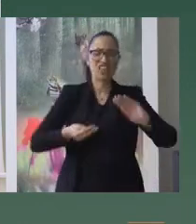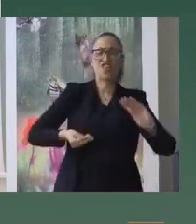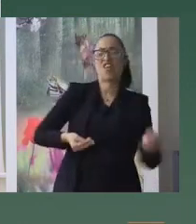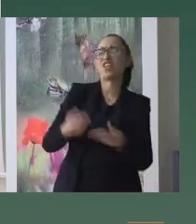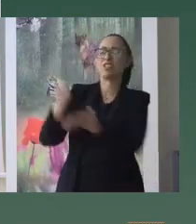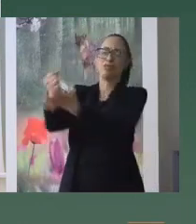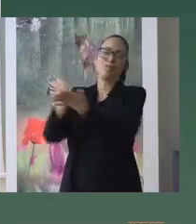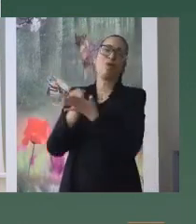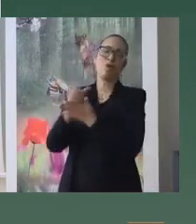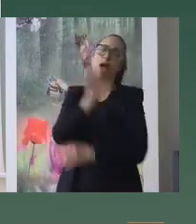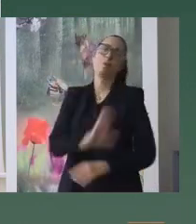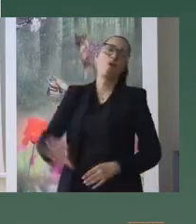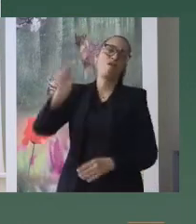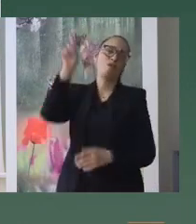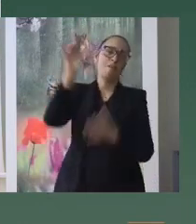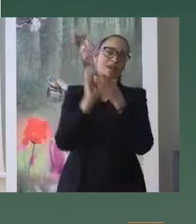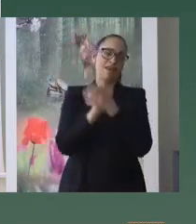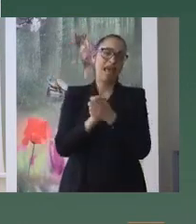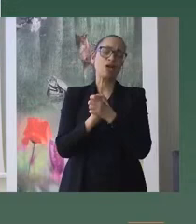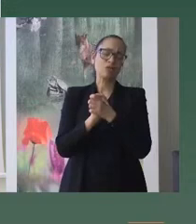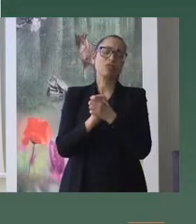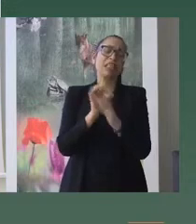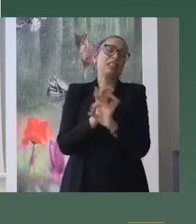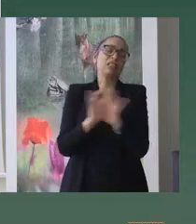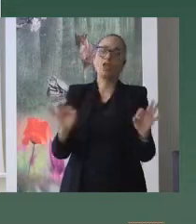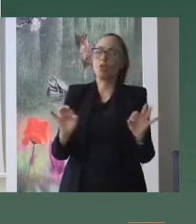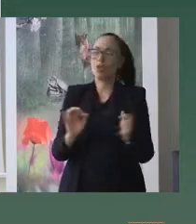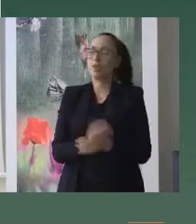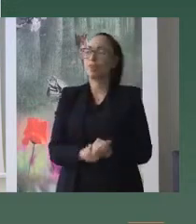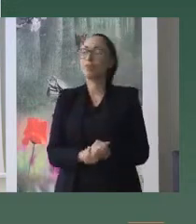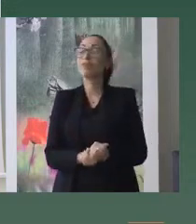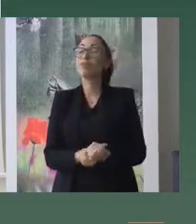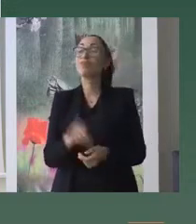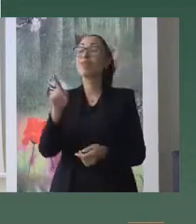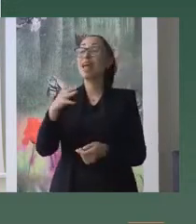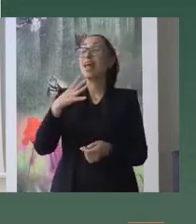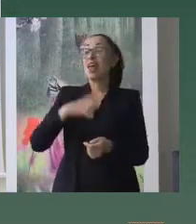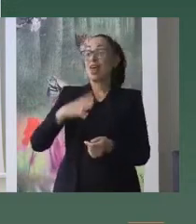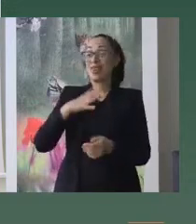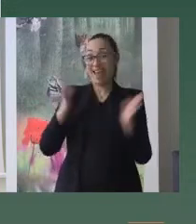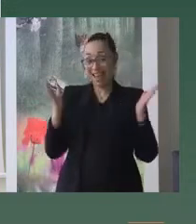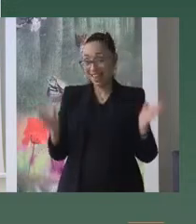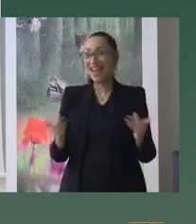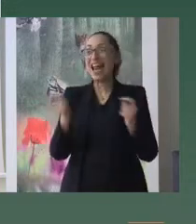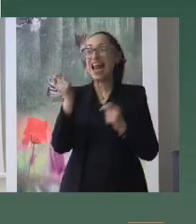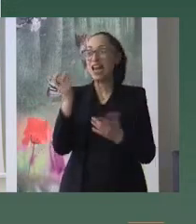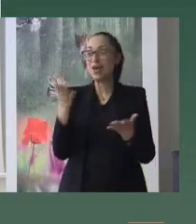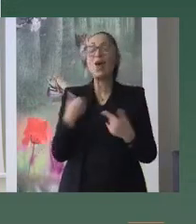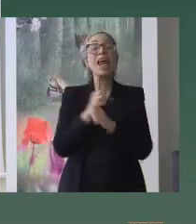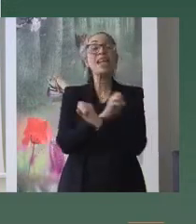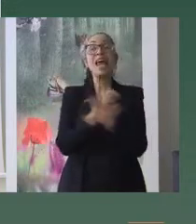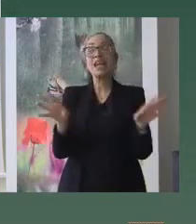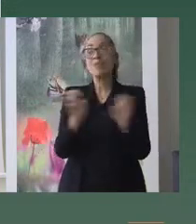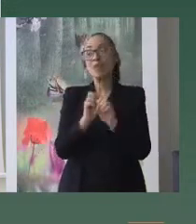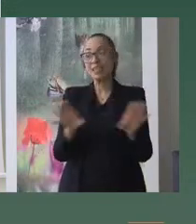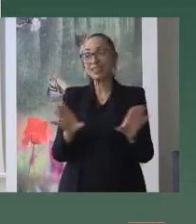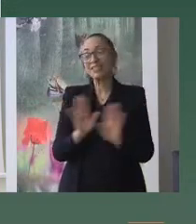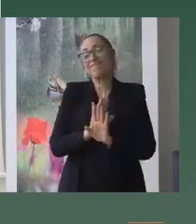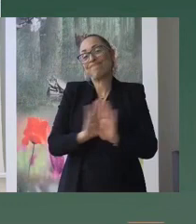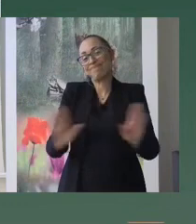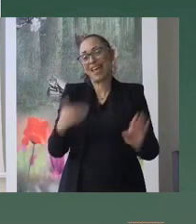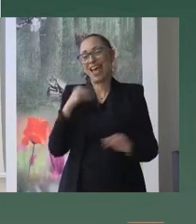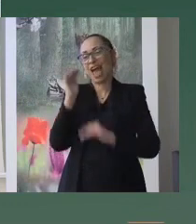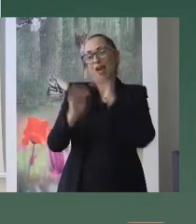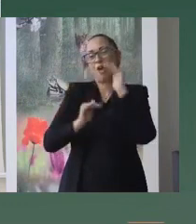από την Ευρωπαϊκή Ένωση. Έτσι. Θα ήθελα λίγο σε αυτό το σημείο να ενημερώσω ότι κλείνουμε με